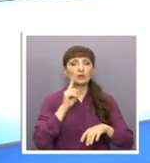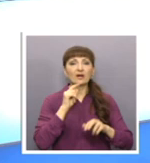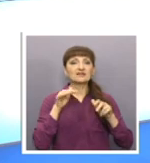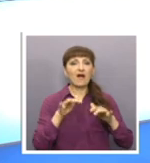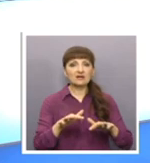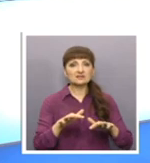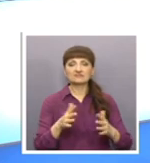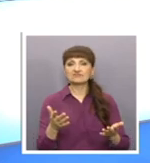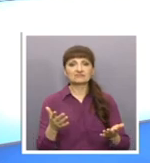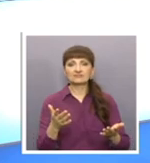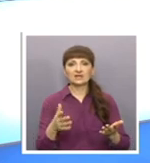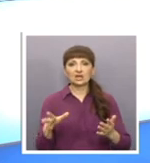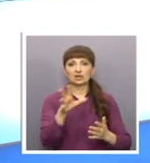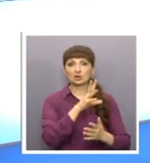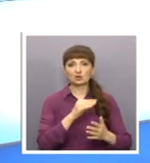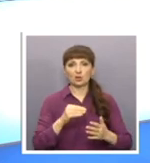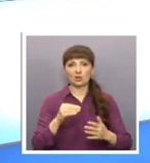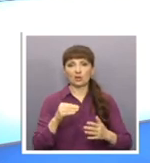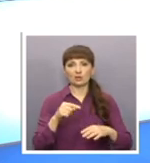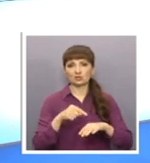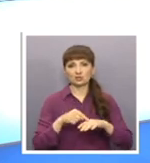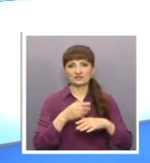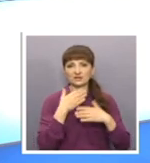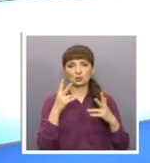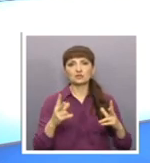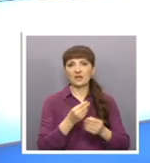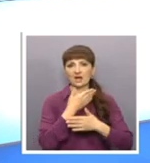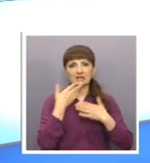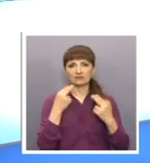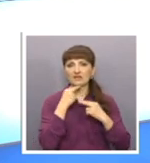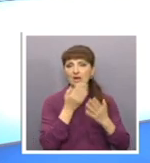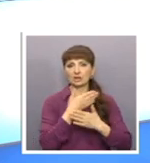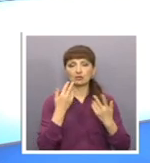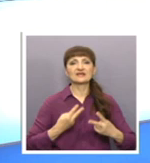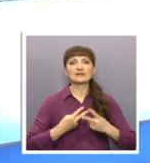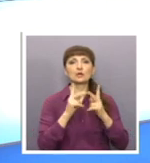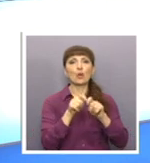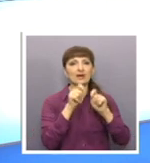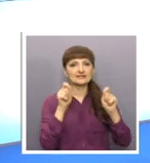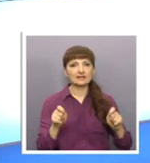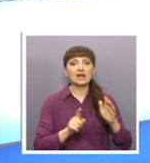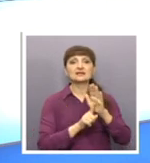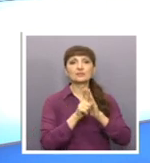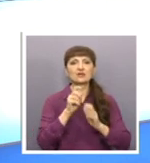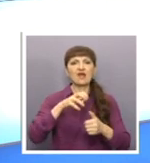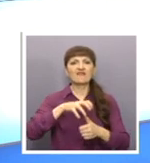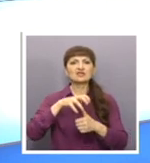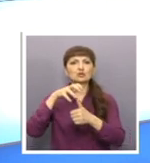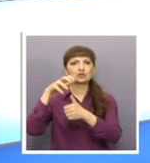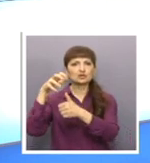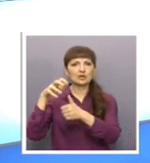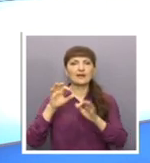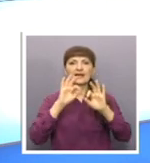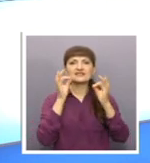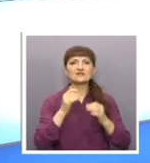не возымели определенного, скажем так, должного успеха или внимания. В Астане организаторы запускали воздушные шары как